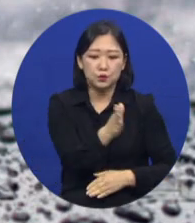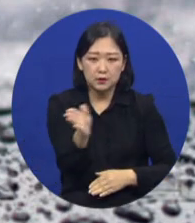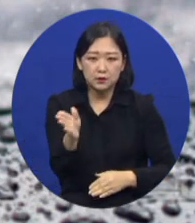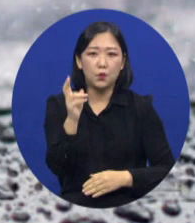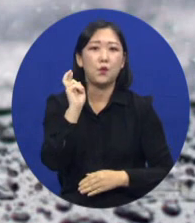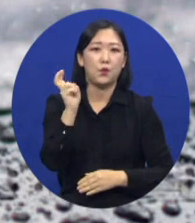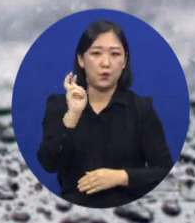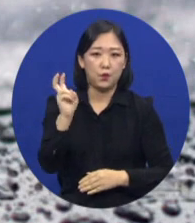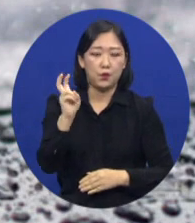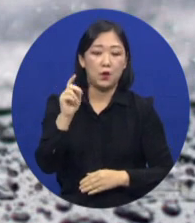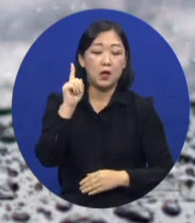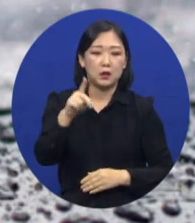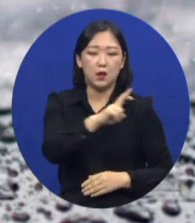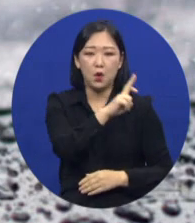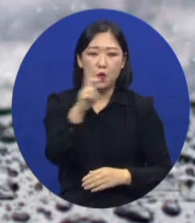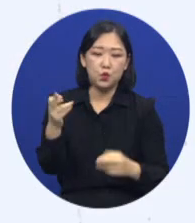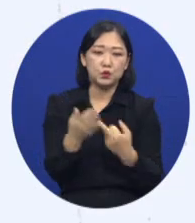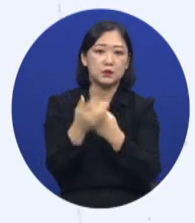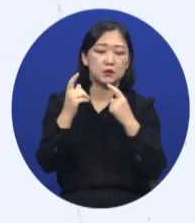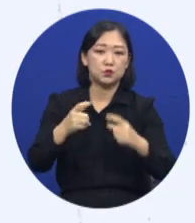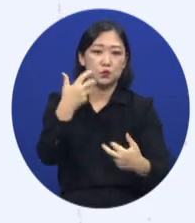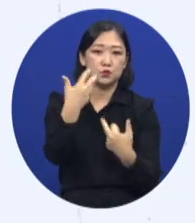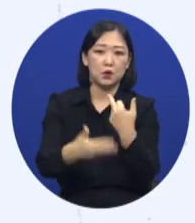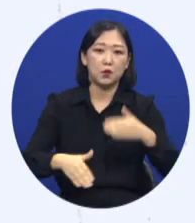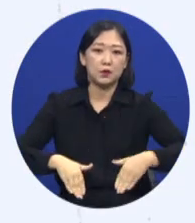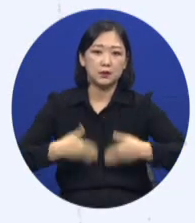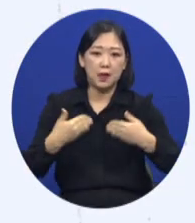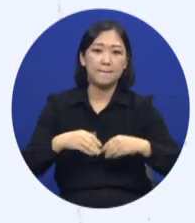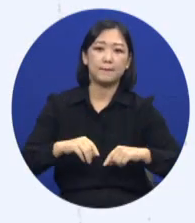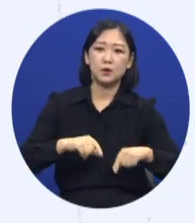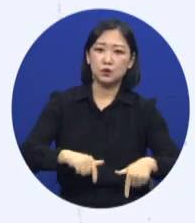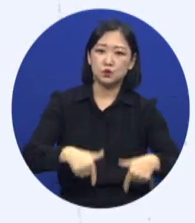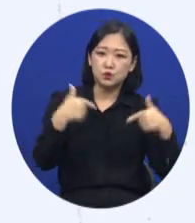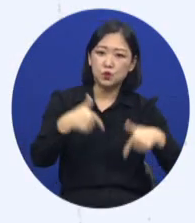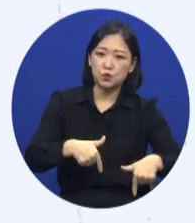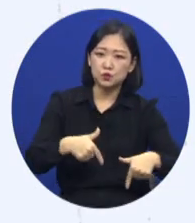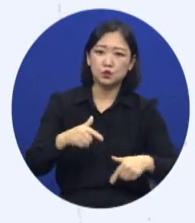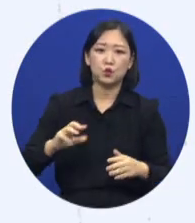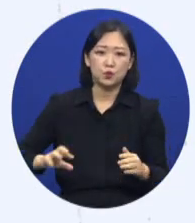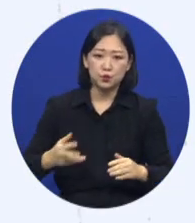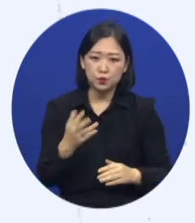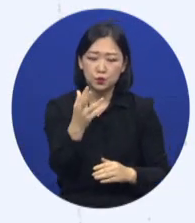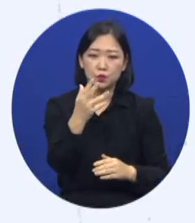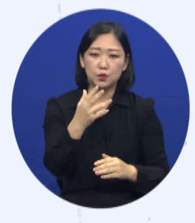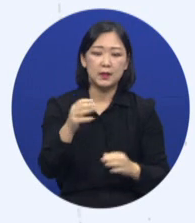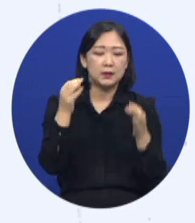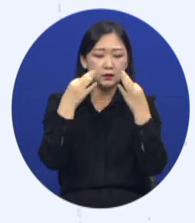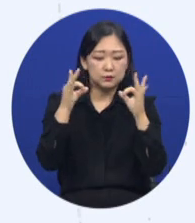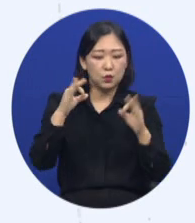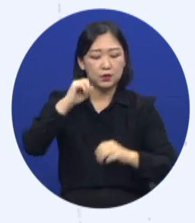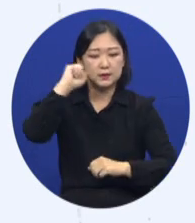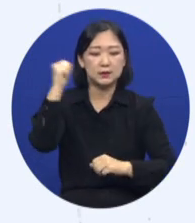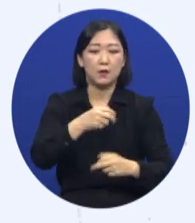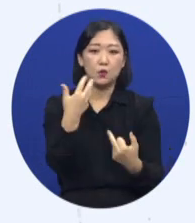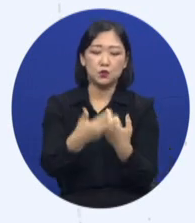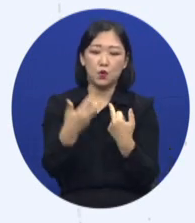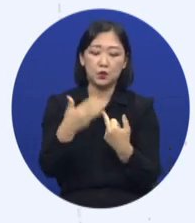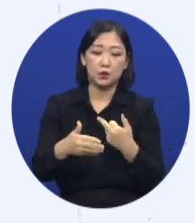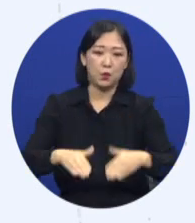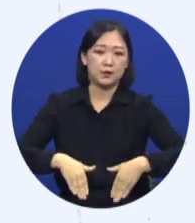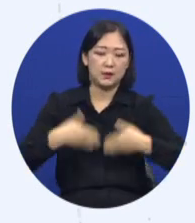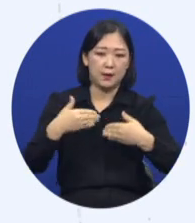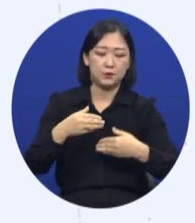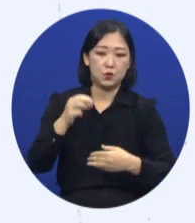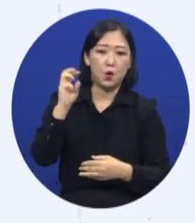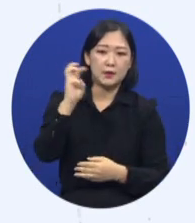이동할 텐데요. 내일 오후에 제주 서귀포 남서쪽 해상을 향해 북상하겠고요. 모레 금요일 새벽에는 서귀포 남쪽 약